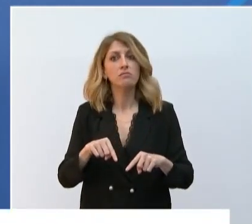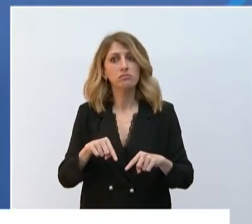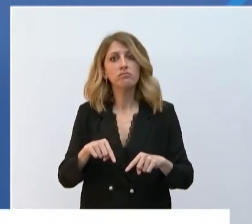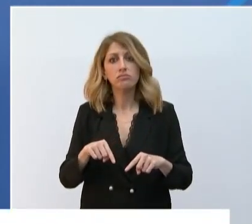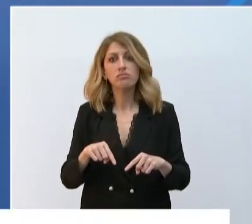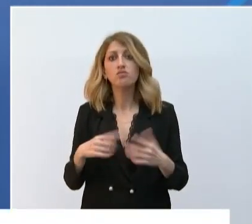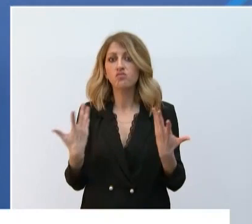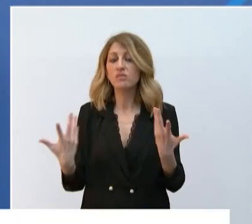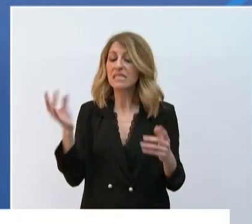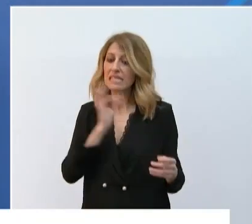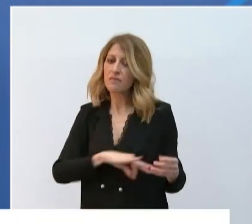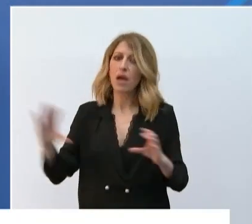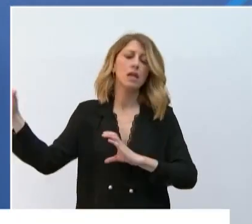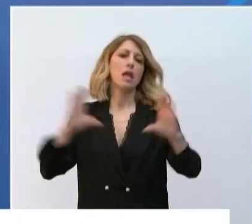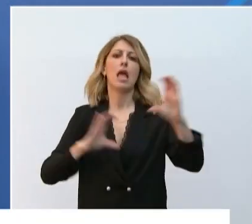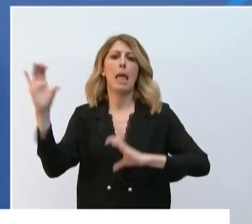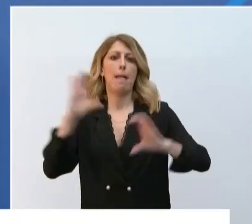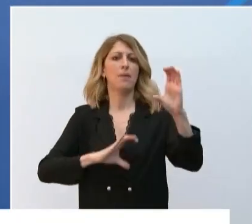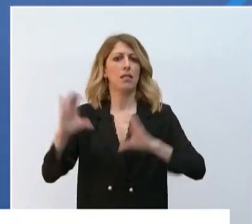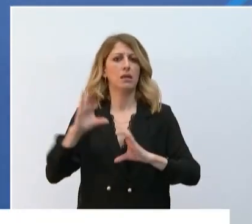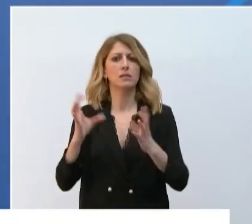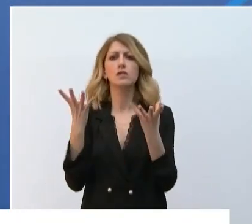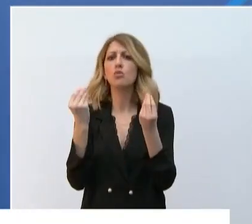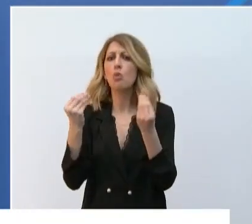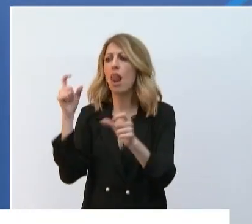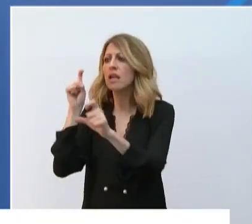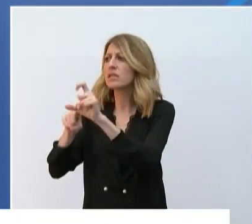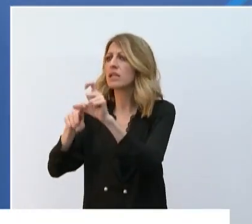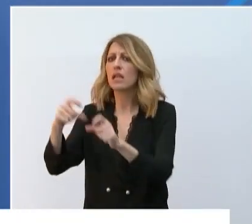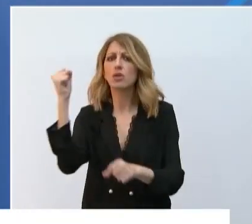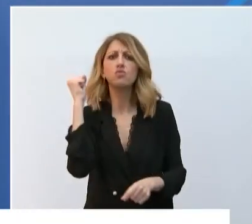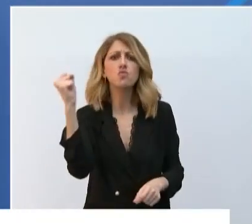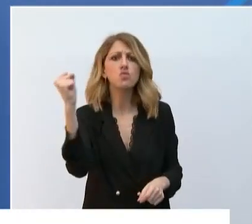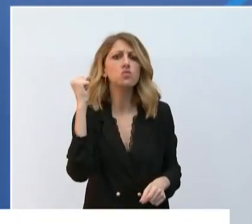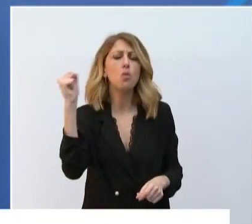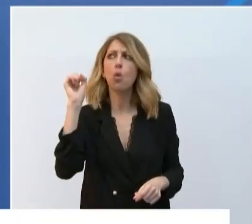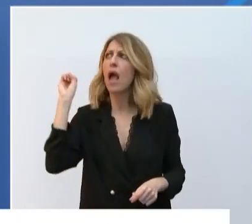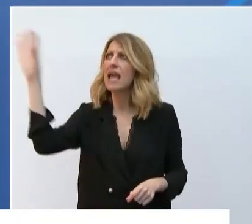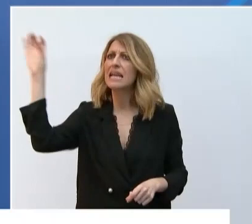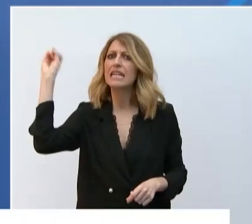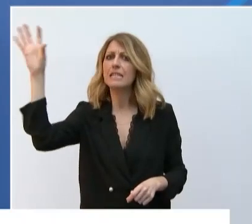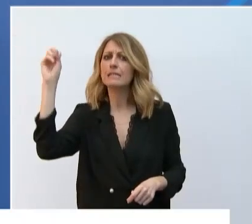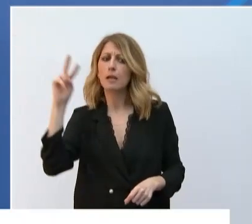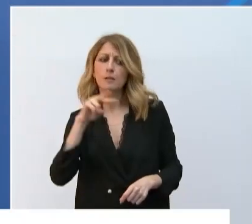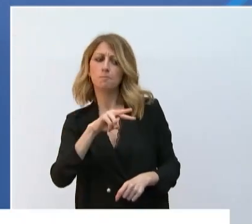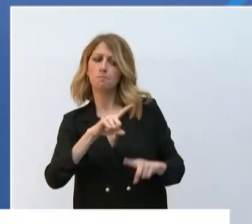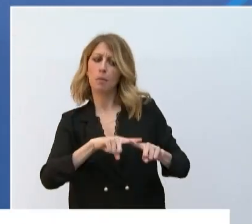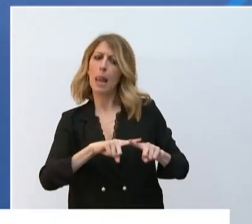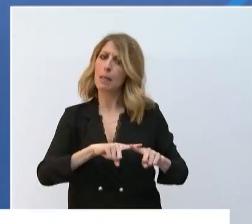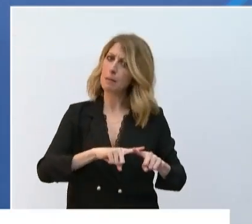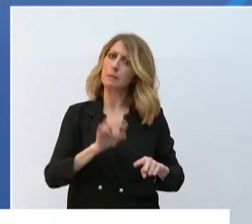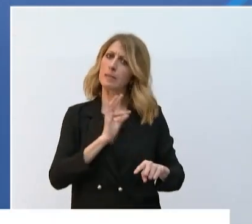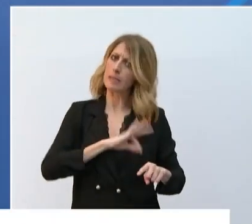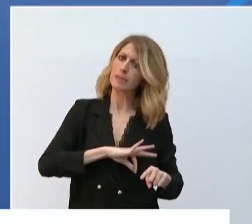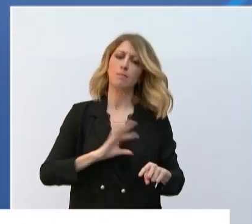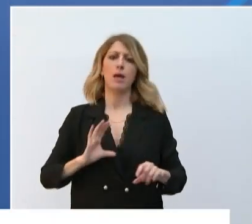επενδύσεις εκτός της δικιάς τους επικράτειας. Κατά στέπεια θεωρώ ότι αυτή η τάση είναι μια τάση η οποία